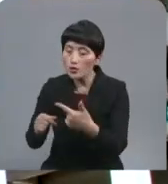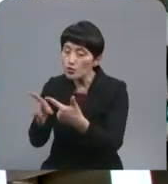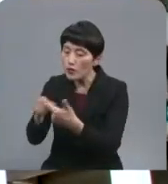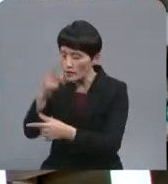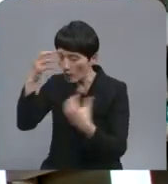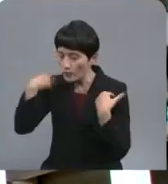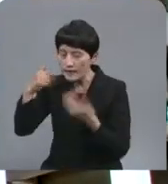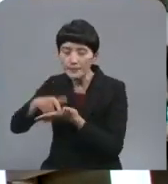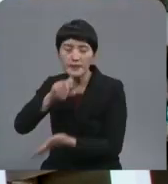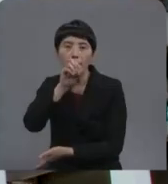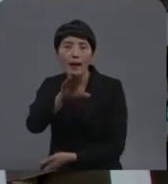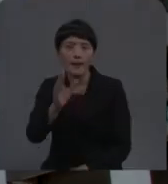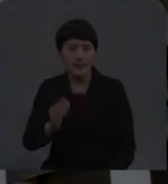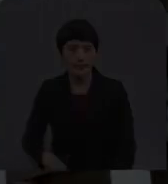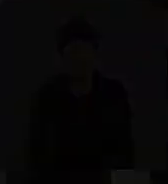ستقبل بتوصيات المجلس